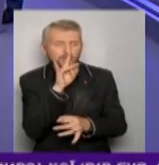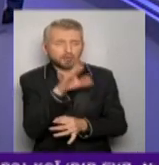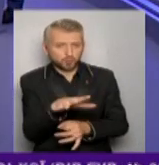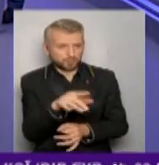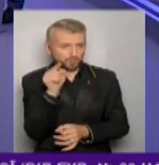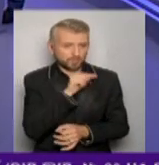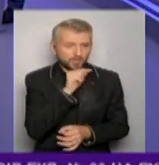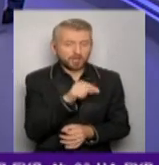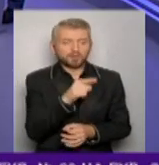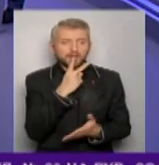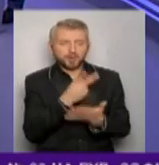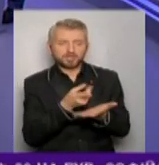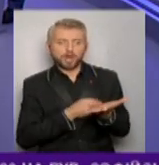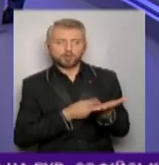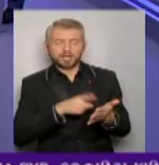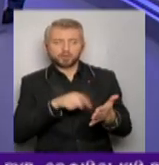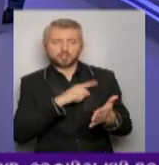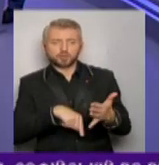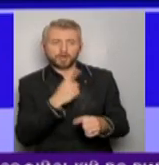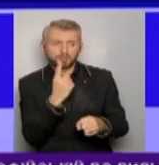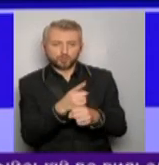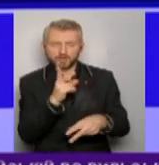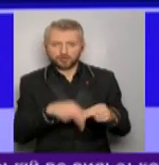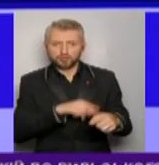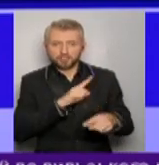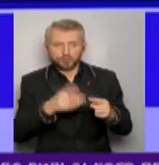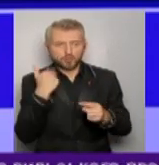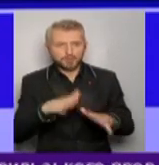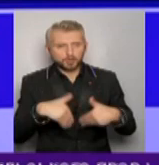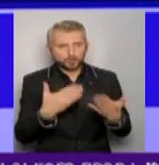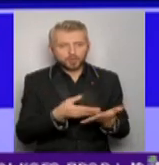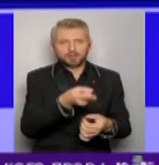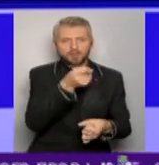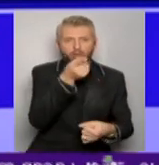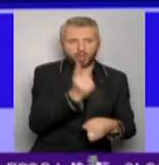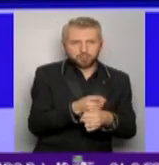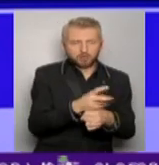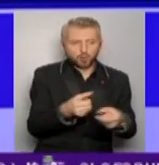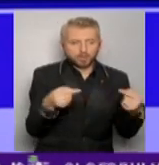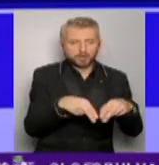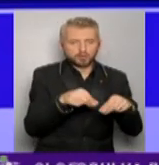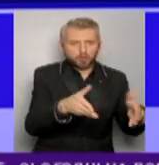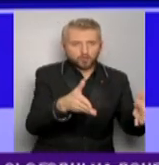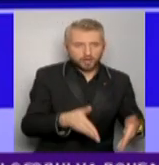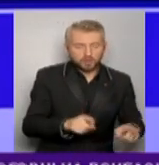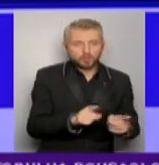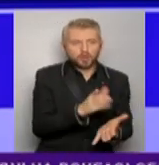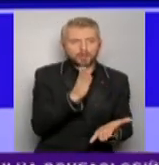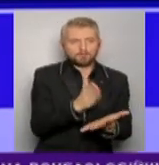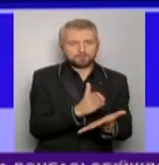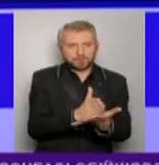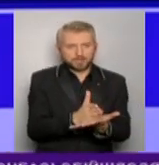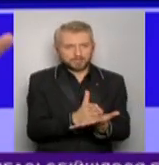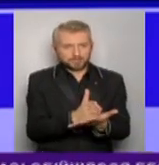бачите, аргументи по скасуванню мораторію закінчуються дуже швидко, коли пропонують накласти мораторії на конкретну земельну ділянку, що має прихильник